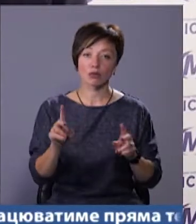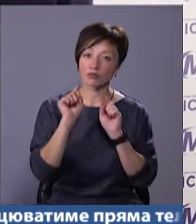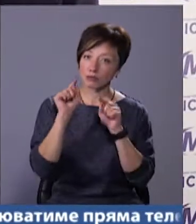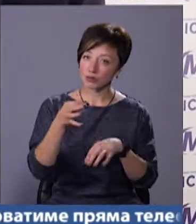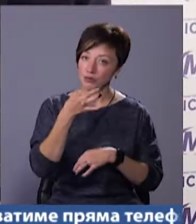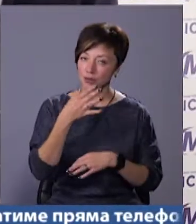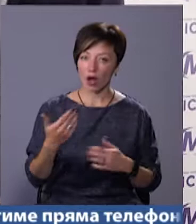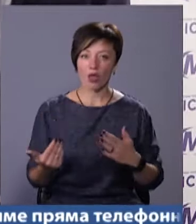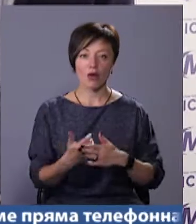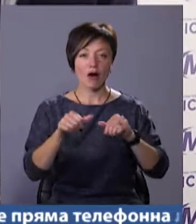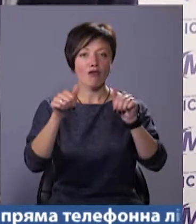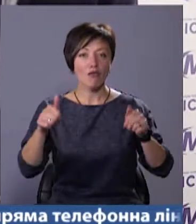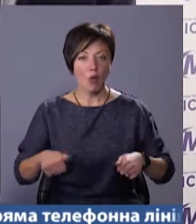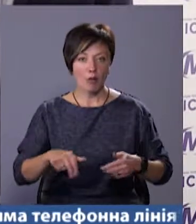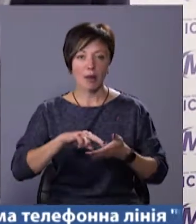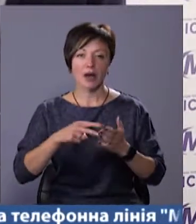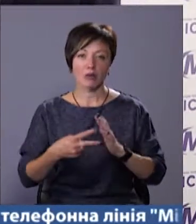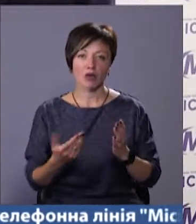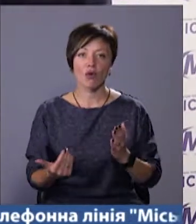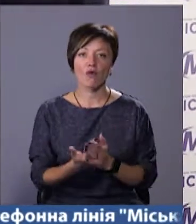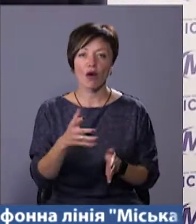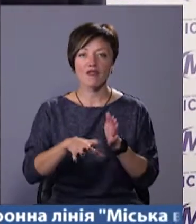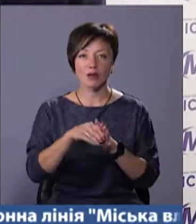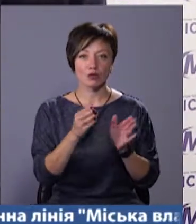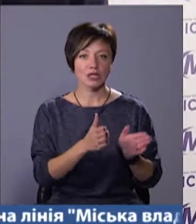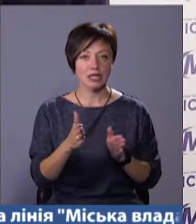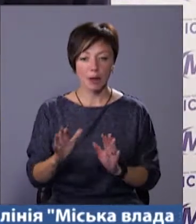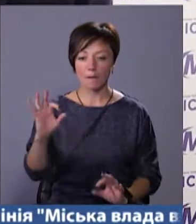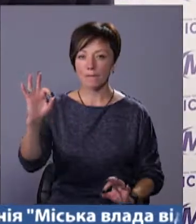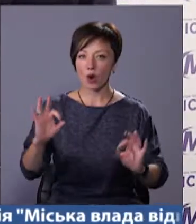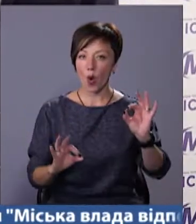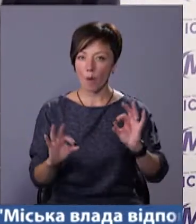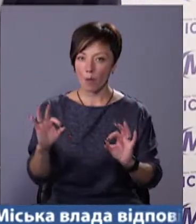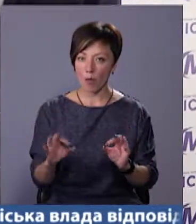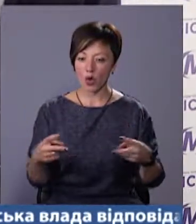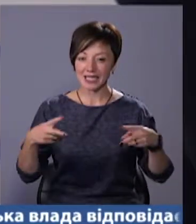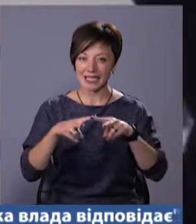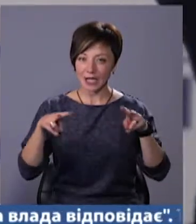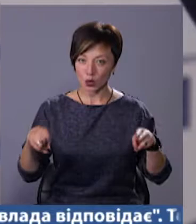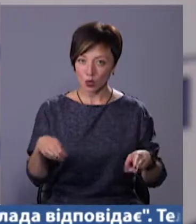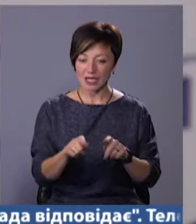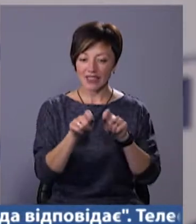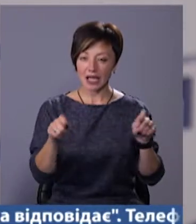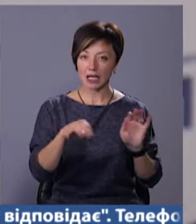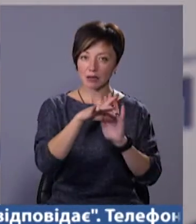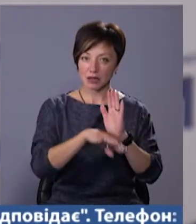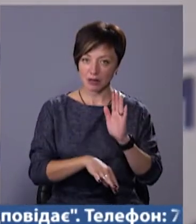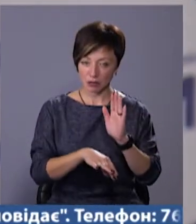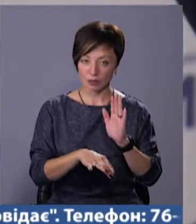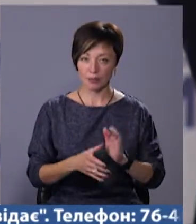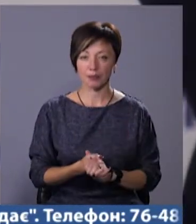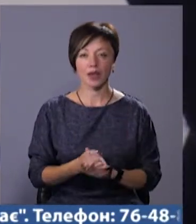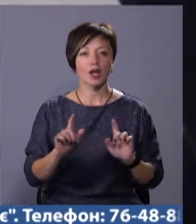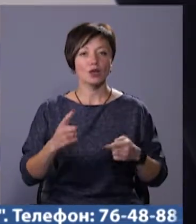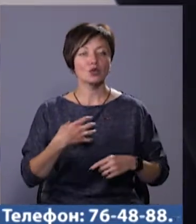Нова форма бюлетенів передбачена новою виборчою системою, пропорційною і з відкритими списками, закладеною у Виборчому кодексі.